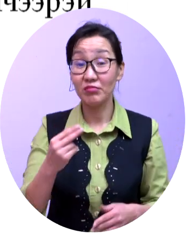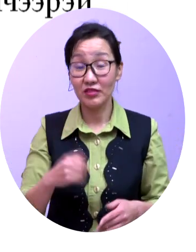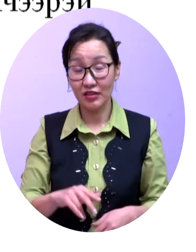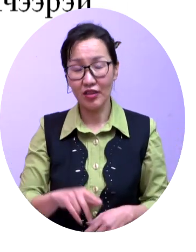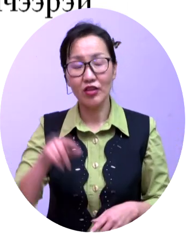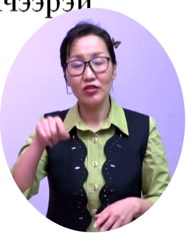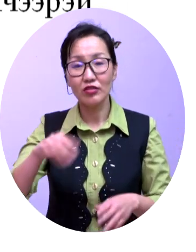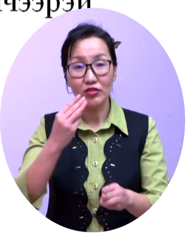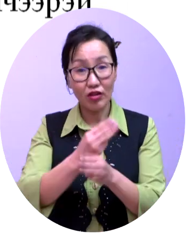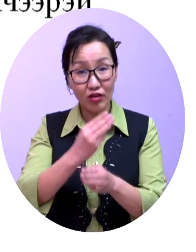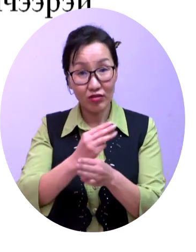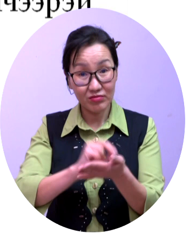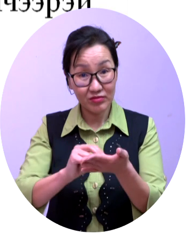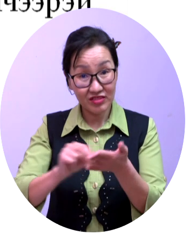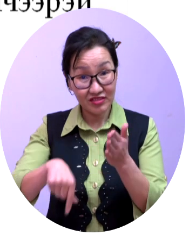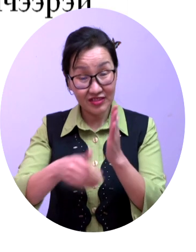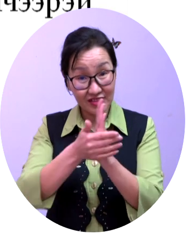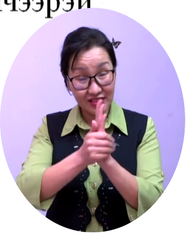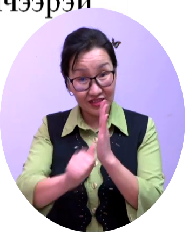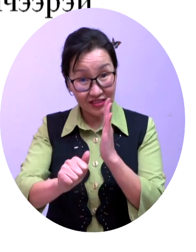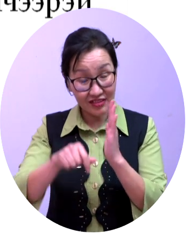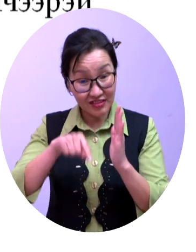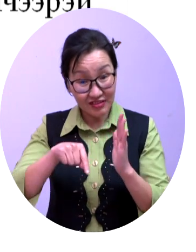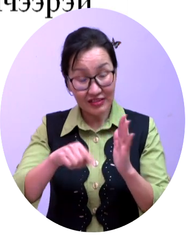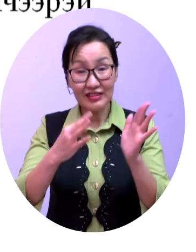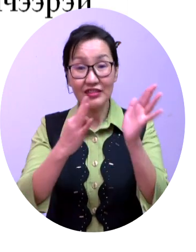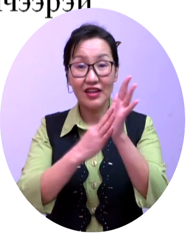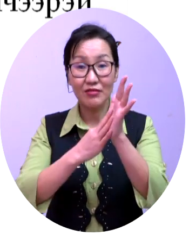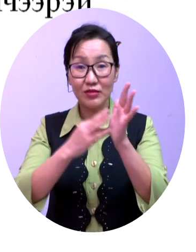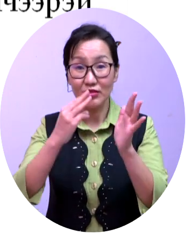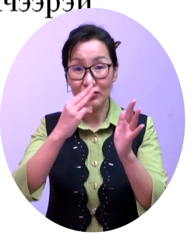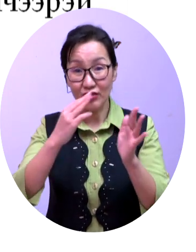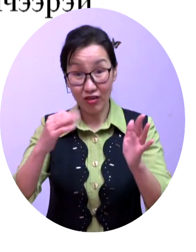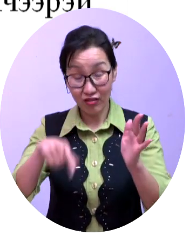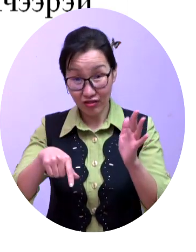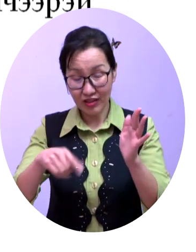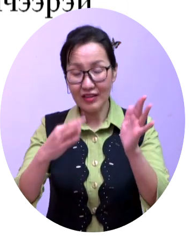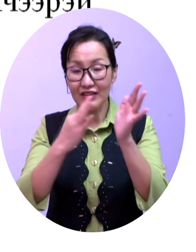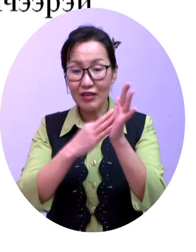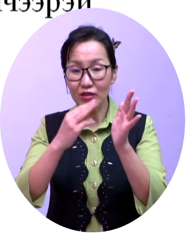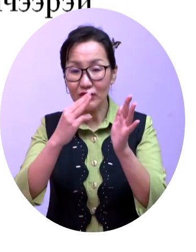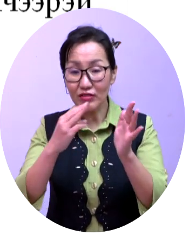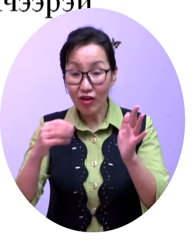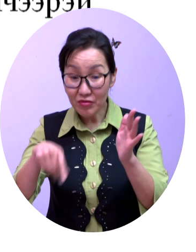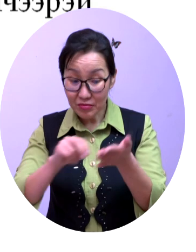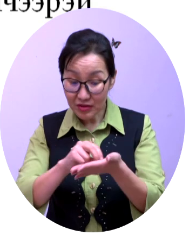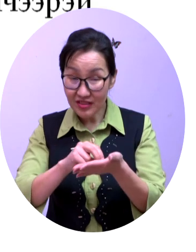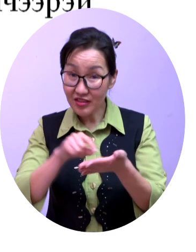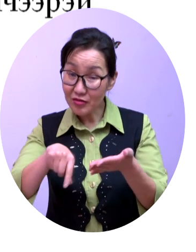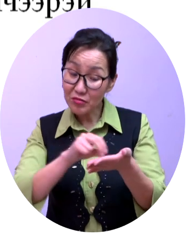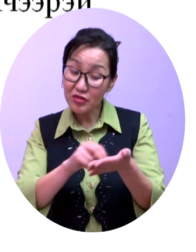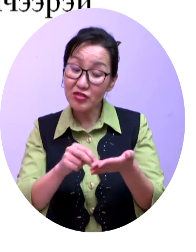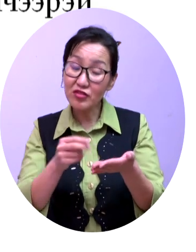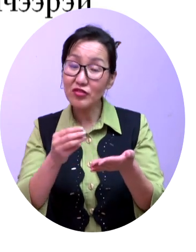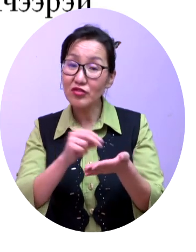тоо бичих чадварууд дотроос 8-ын тоог бичлээ. Бичсэн тоогоо ажиглаарай. Хэдэн